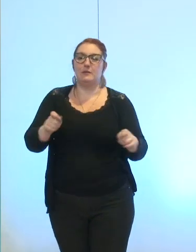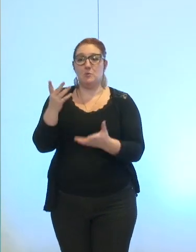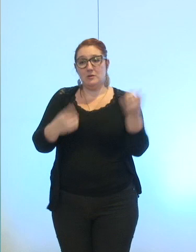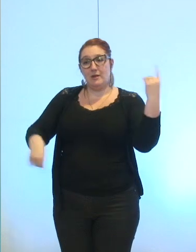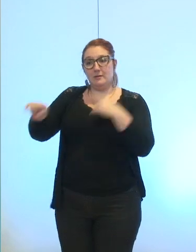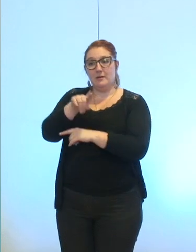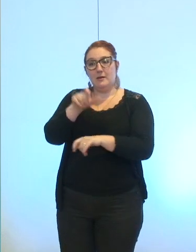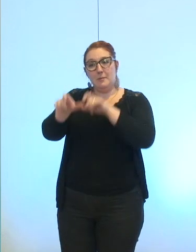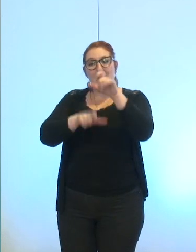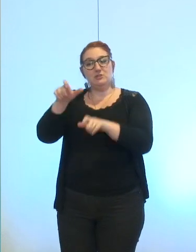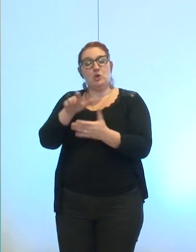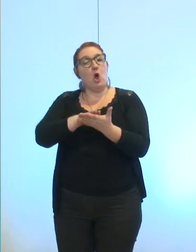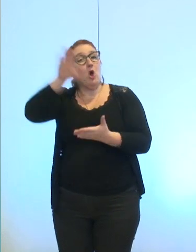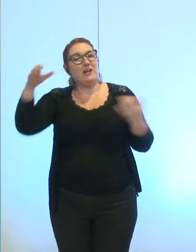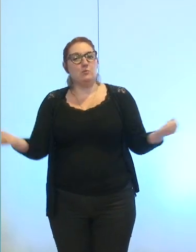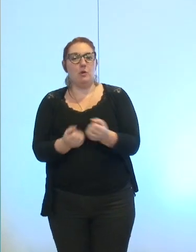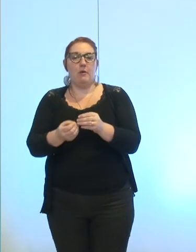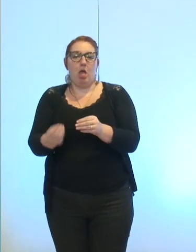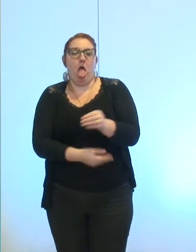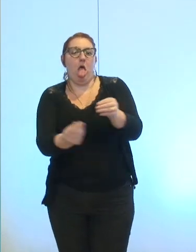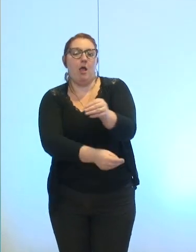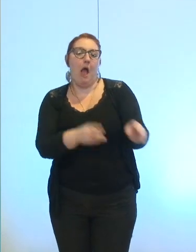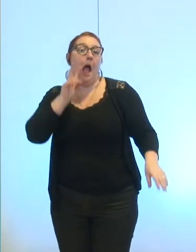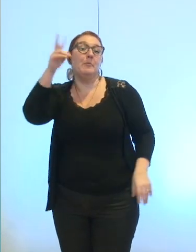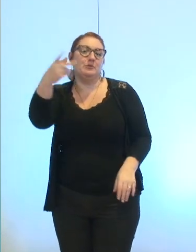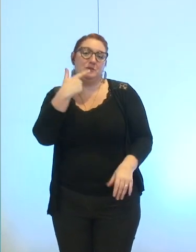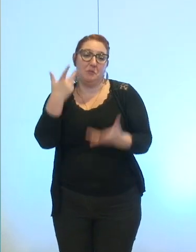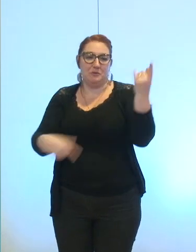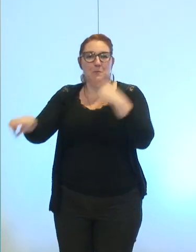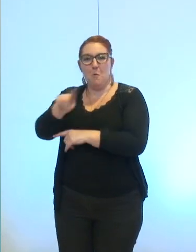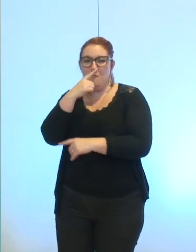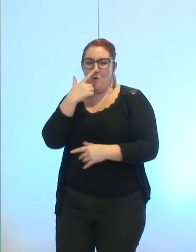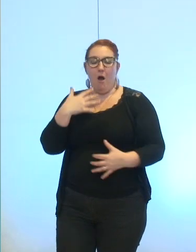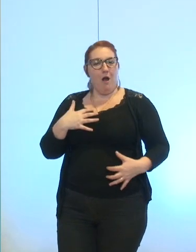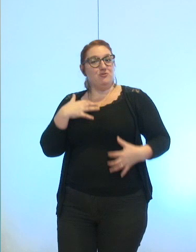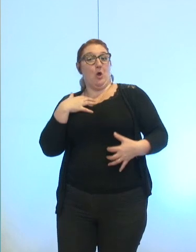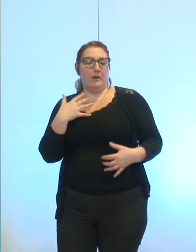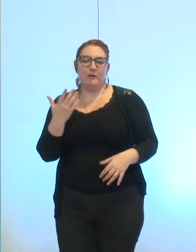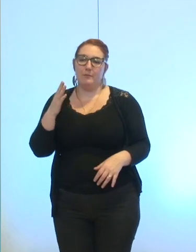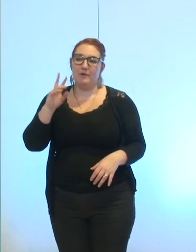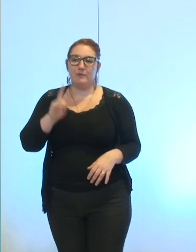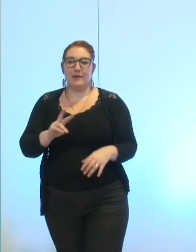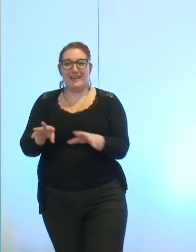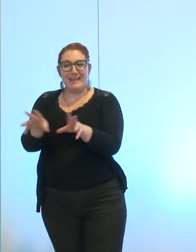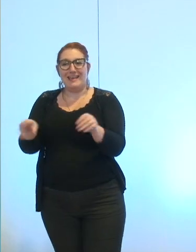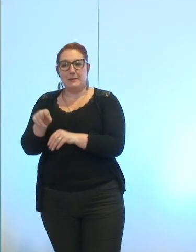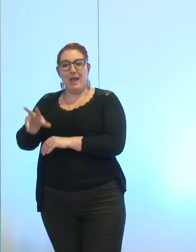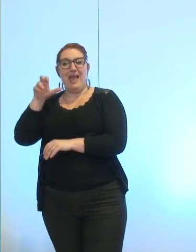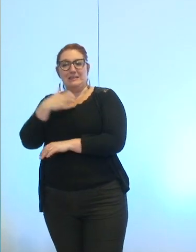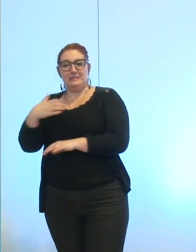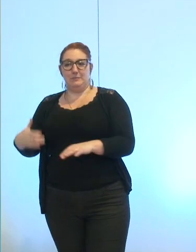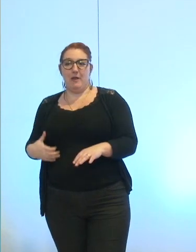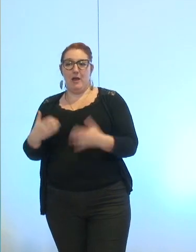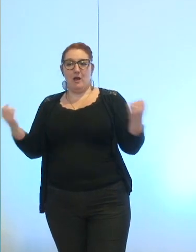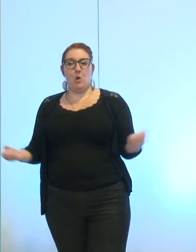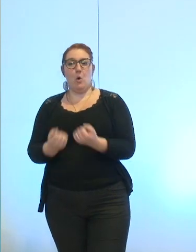salle qui n'ont pas l'habitude d'honorer leurs engagements de campagne et je peux comprendre que ça puisse faire des jaloux quand on voit que l'équipe précédente se payait des campagnes de communication à